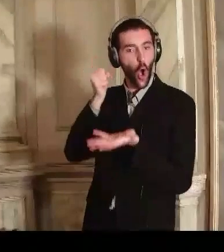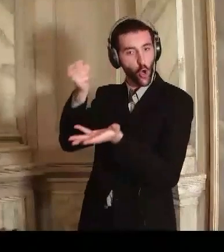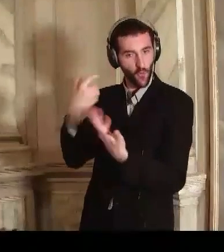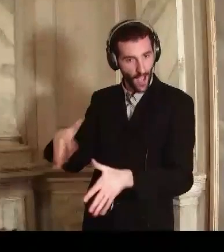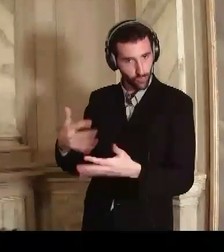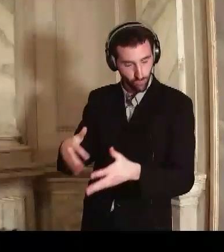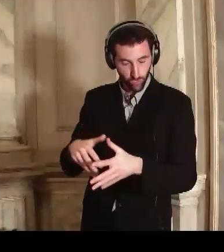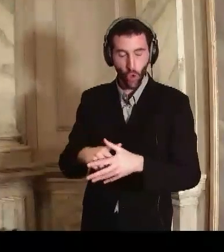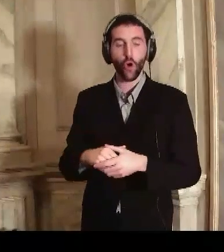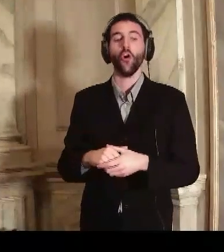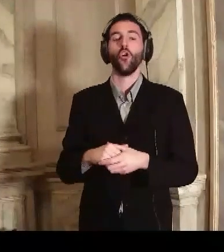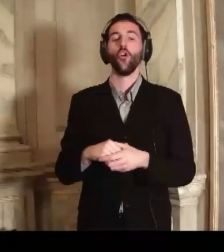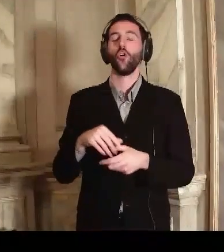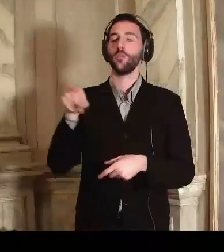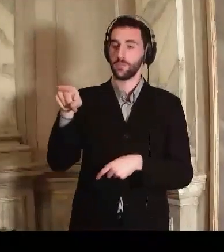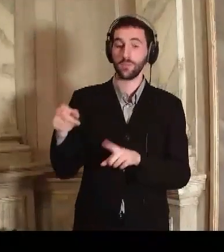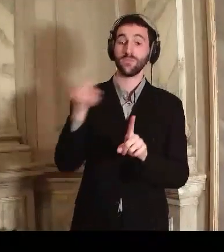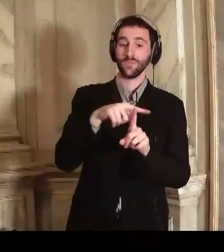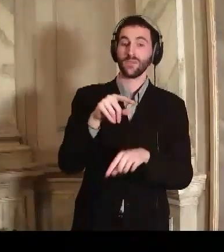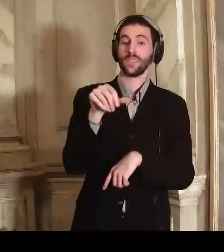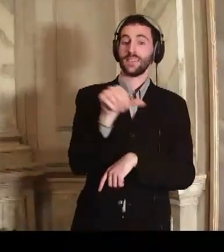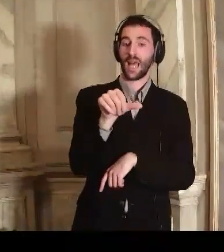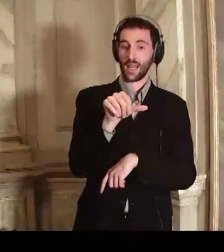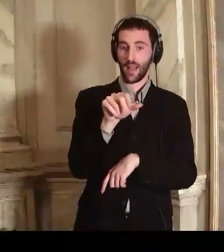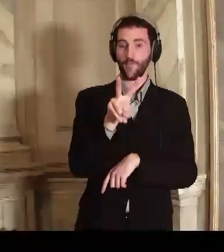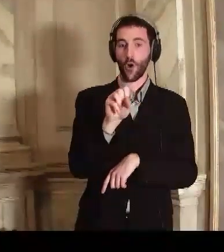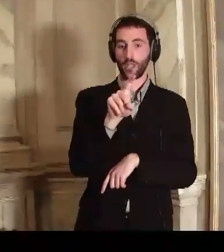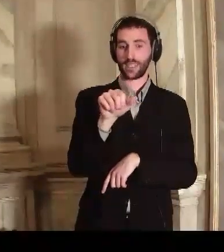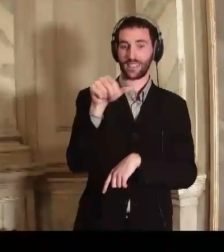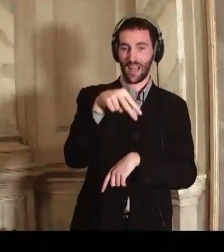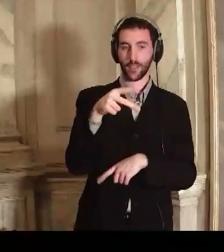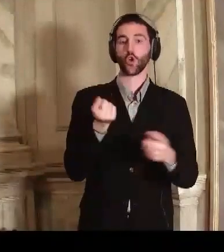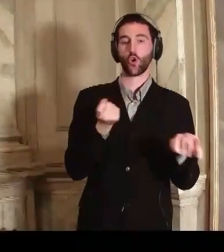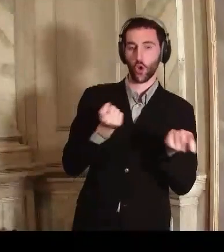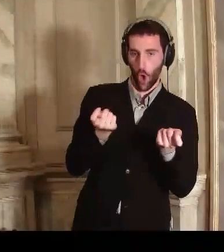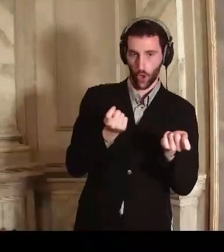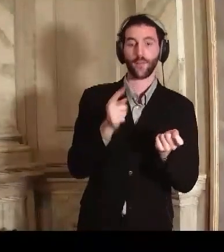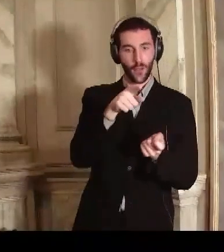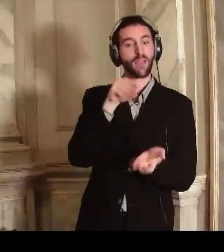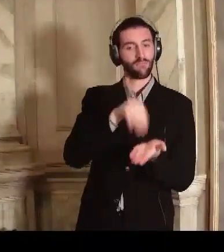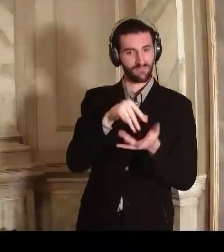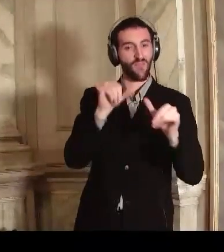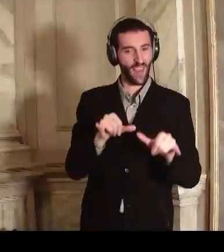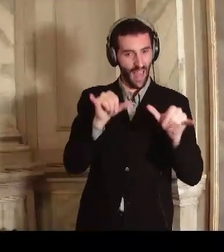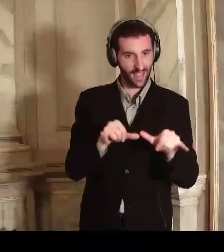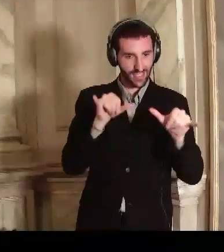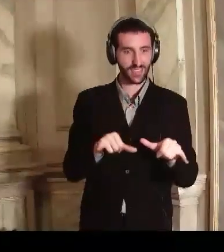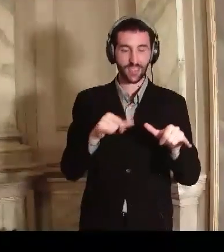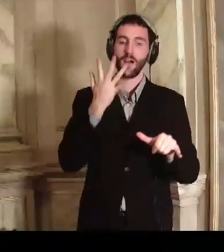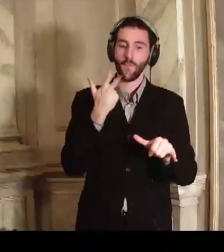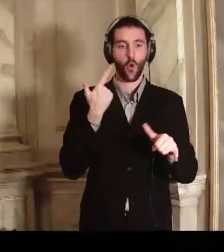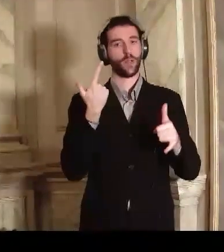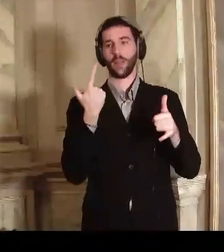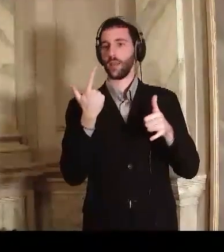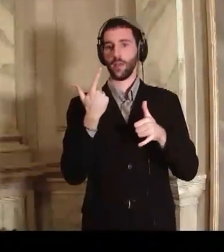mostra retrospettiva. Sarah Vox Swenson, coreografa, danzatrice specialista nel lavoro di Forti, sarà a Venezia per insegnare e riallestire le